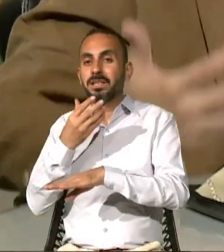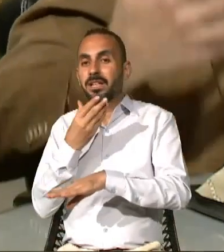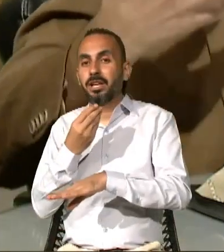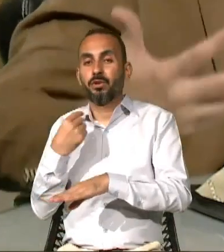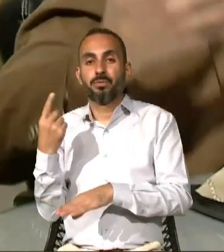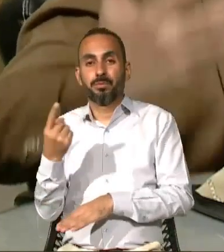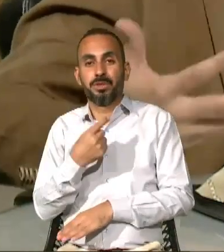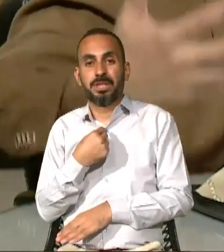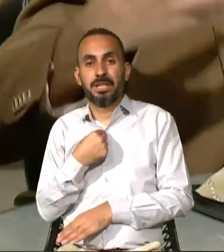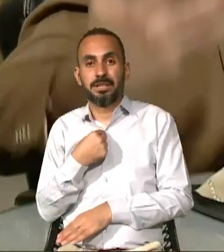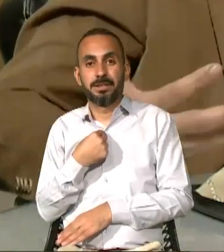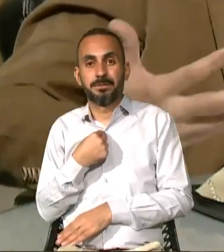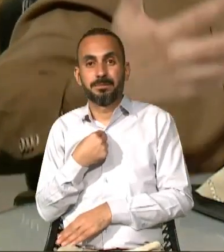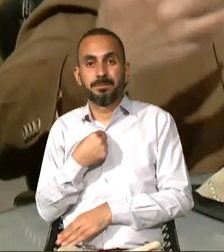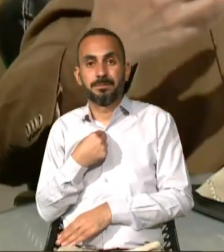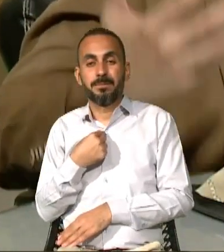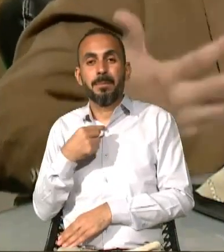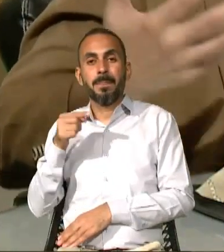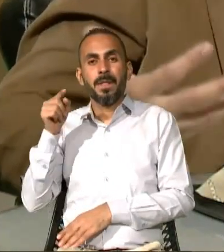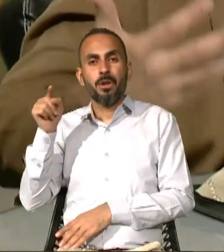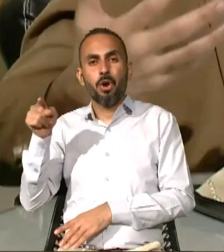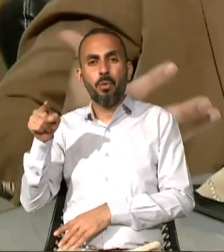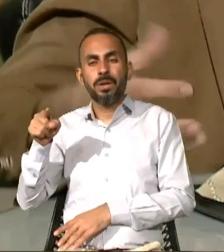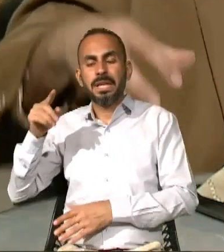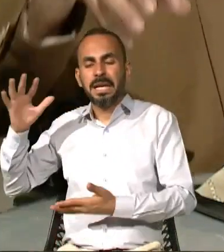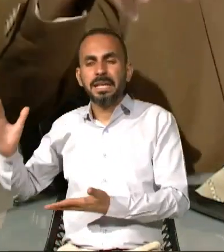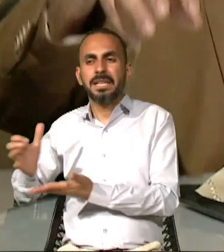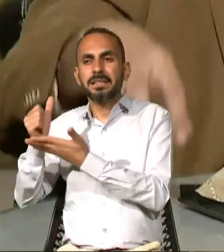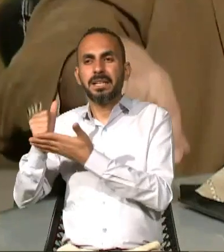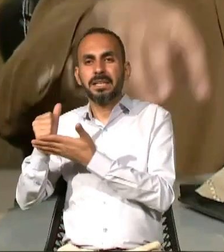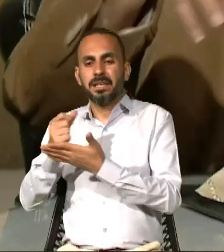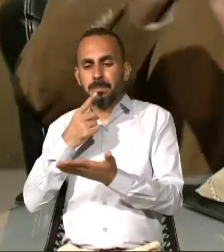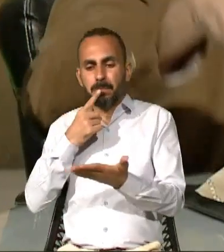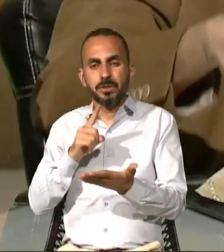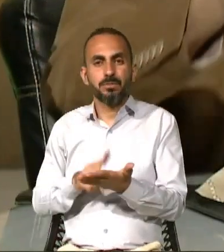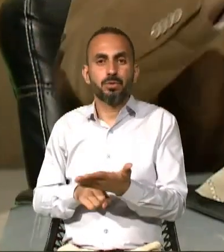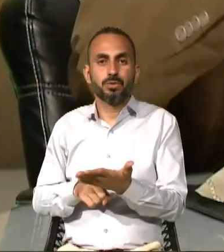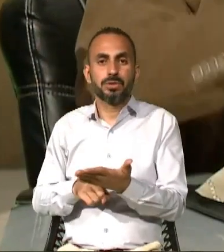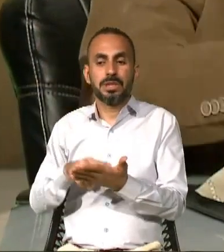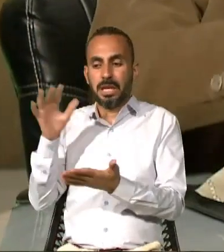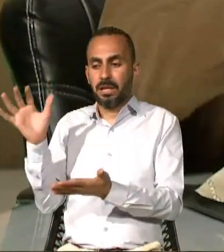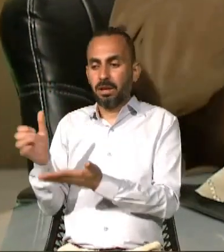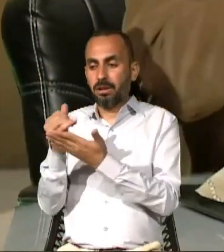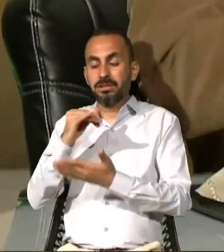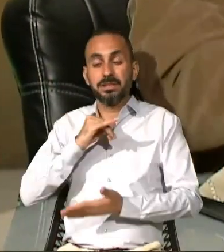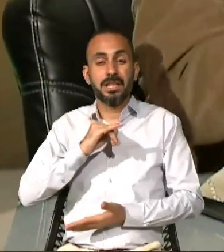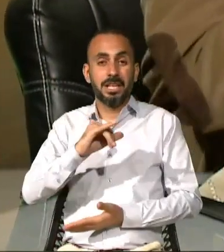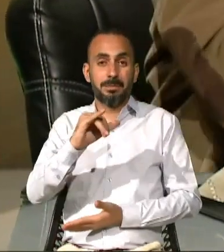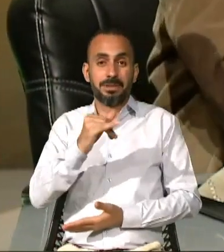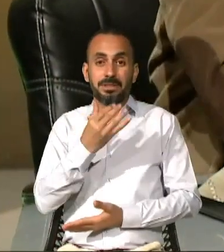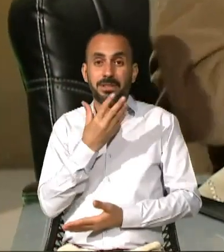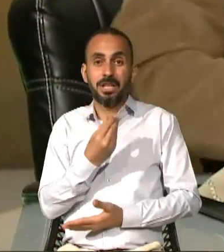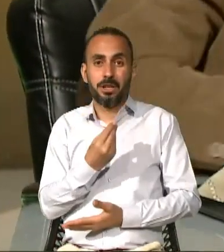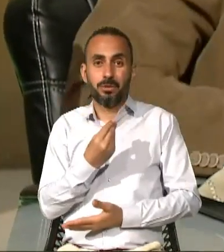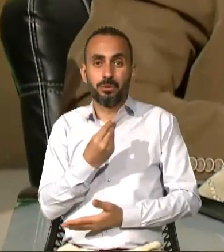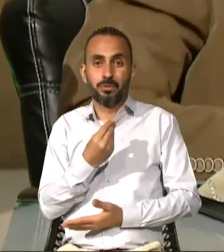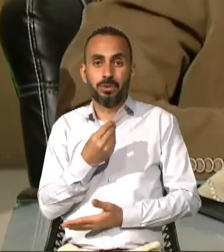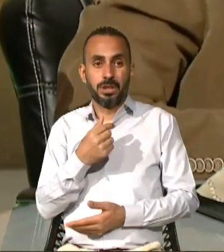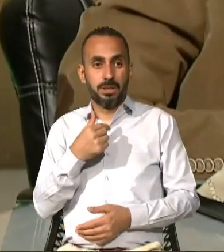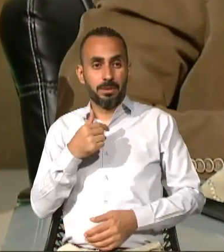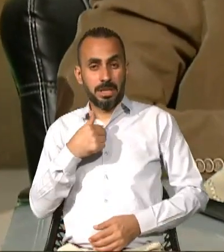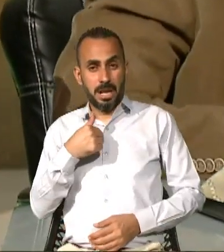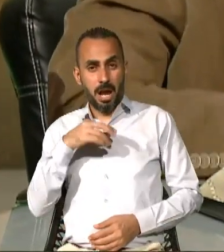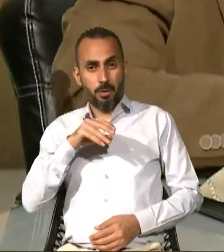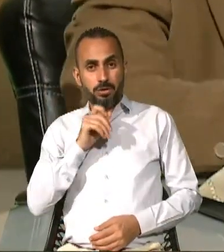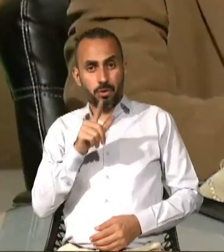أسيس، دي النجاة الحقيقية. أنه أنا بقدر أقول كل ما يحدث في العالم هذا الوقت